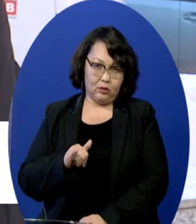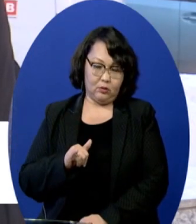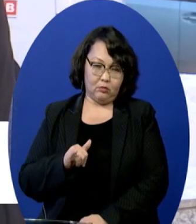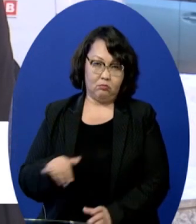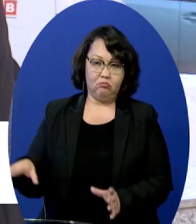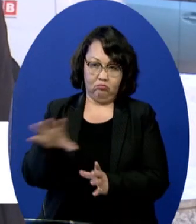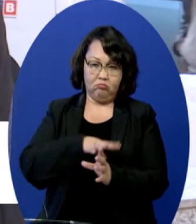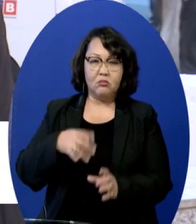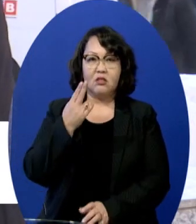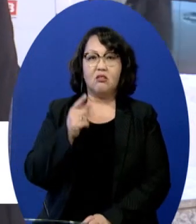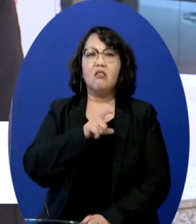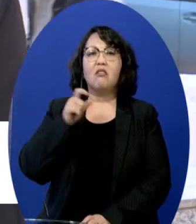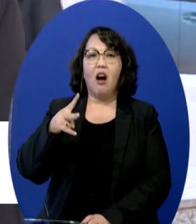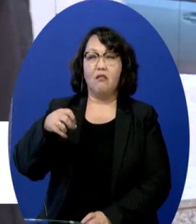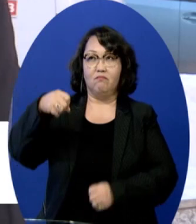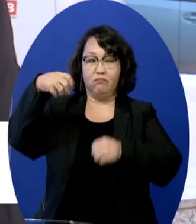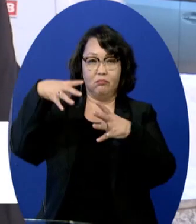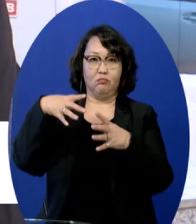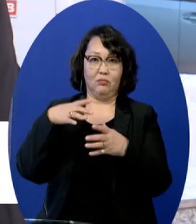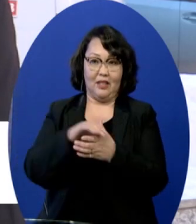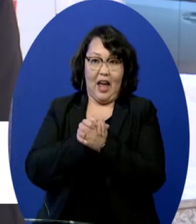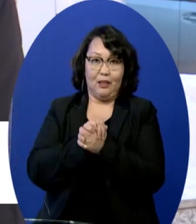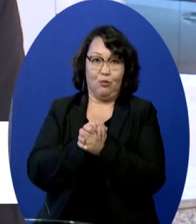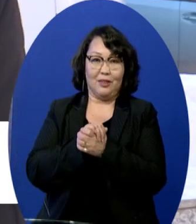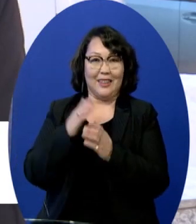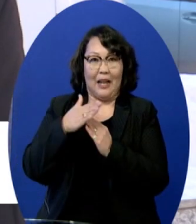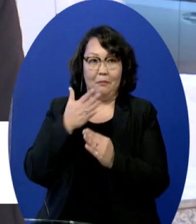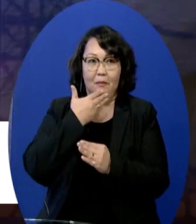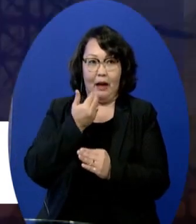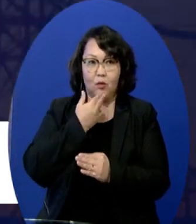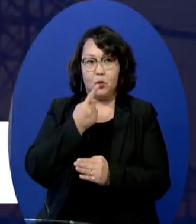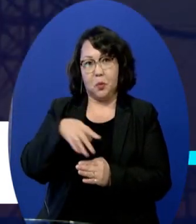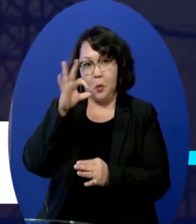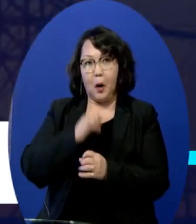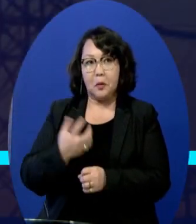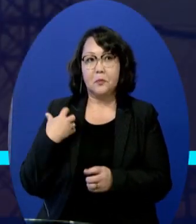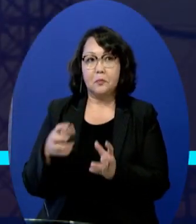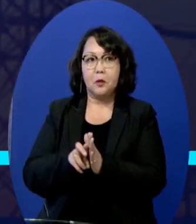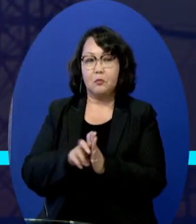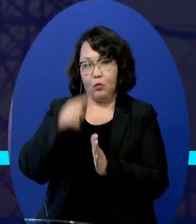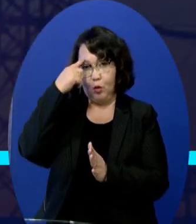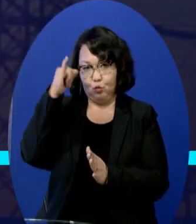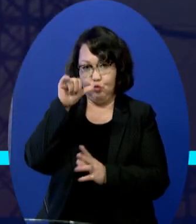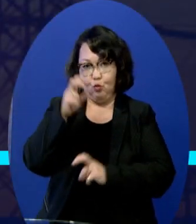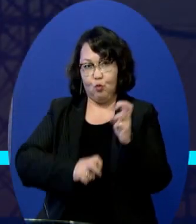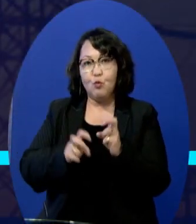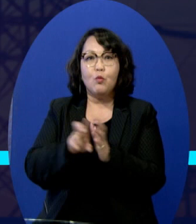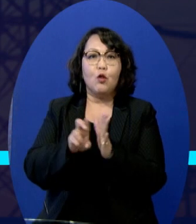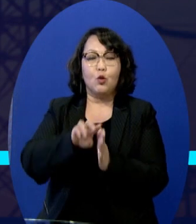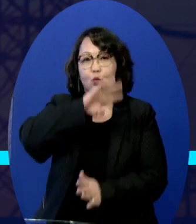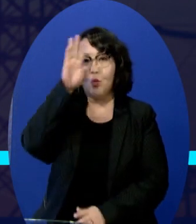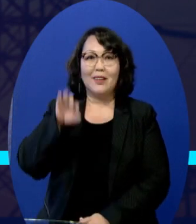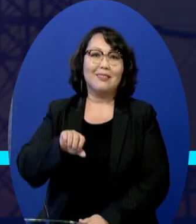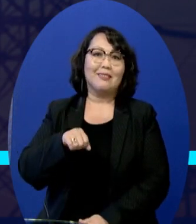хэмжээгээр цагтхан эрчимчээр их усүрийн талаас хангах бас боломж нь бүртгэх юм байна. Ганцхан жишээ авч үзье. Хэрвээ дулааны 5 дугаар